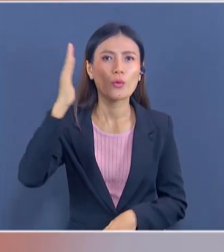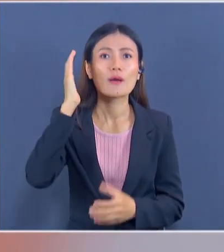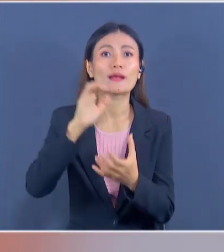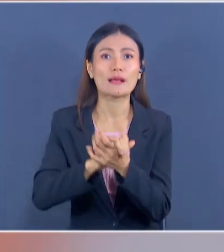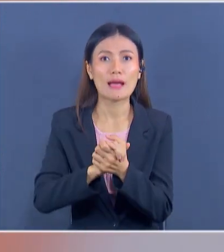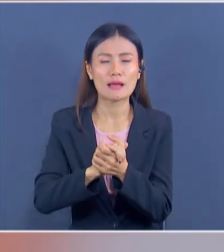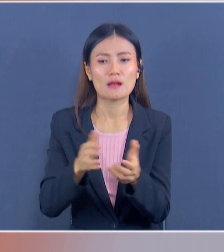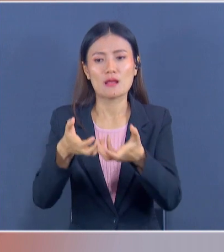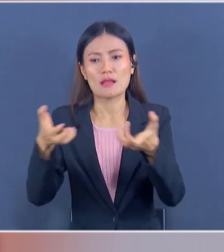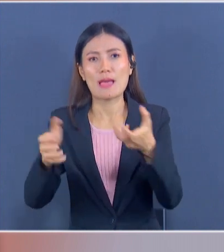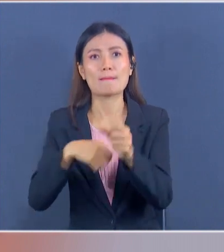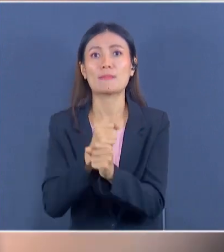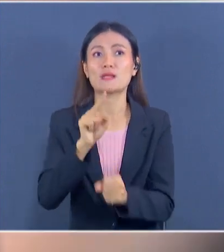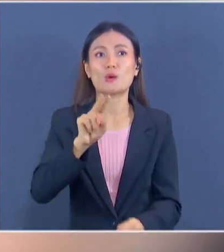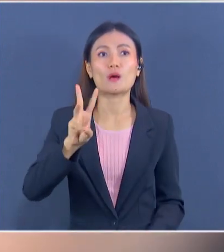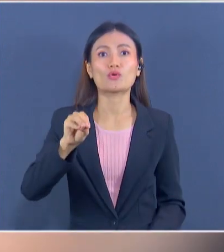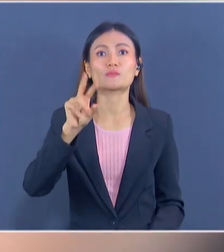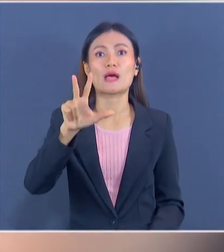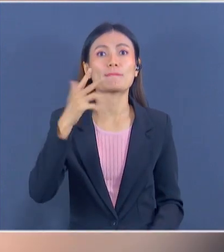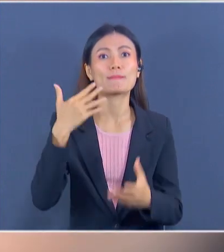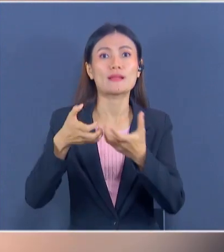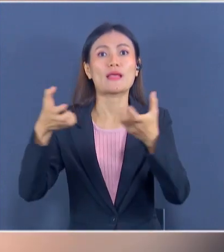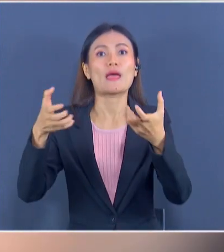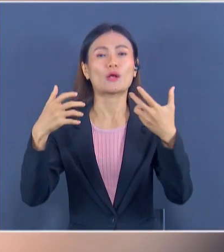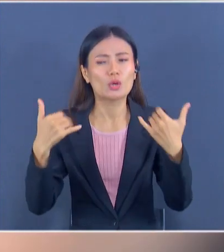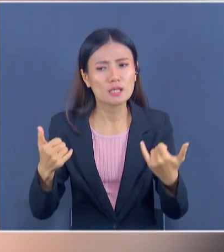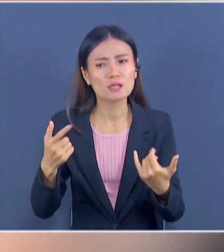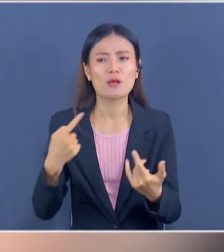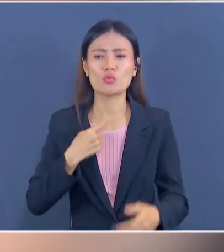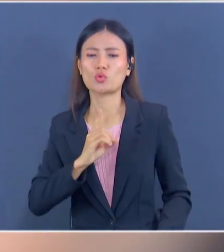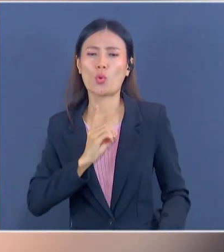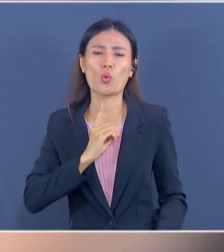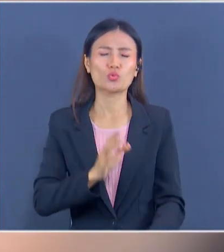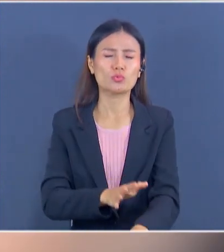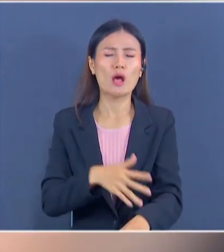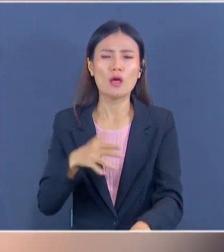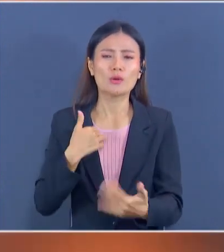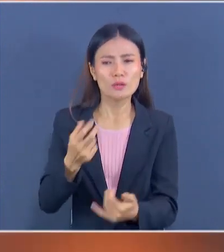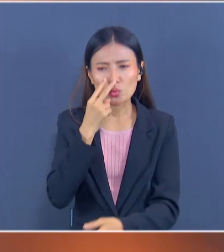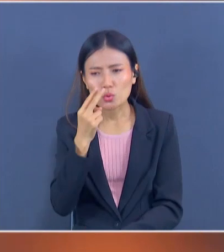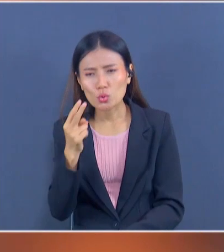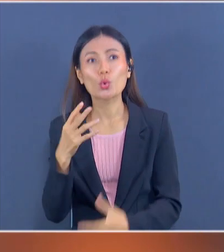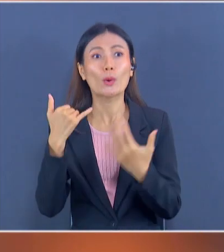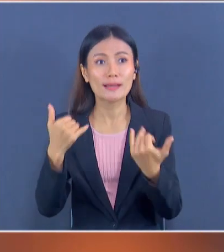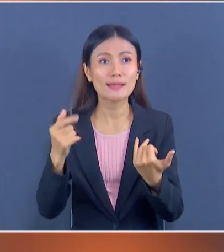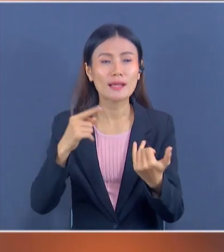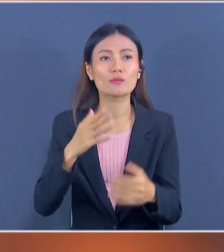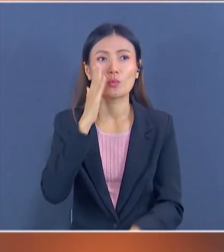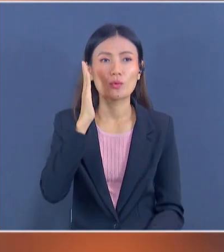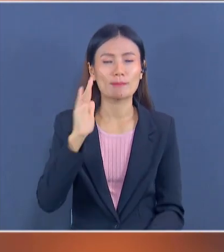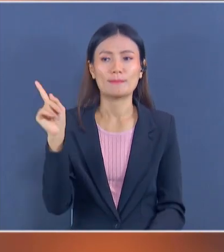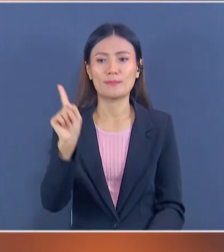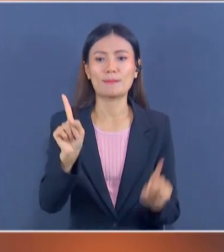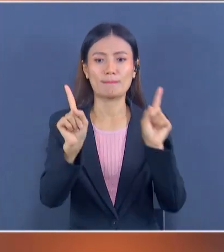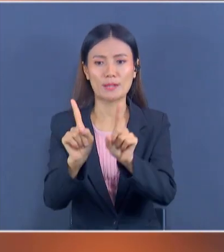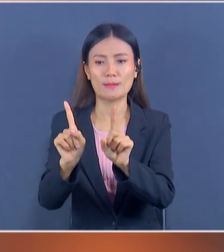ามีเมื่อปี2563ที่ผ่านมาแต่ล่าสุดเนี่ยทำเอาแฟนคลับฮือฮาเลยค่ะเพราะว่าพี่ทาทาได้เผยภาพคู่กับหนุ่มบุ๊กสิทธิ